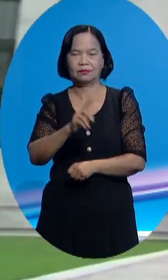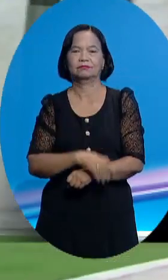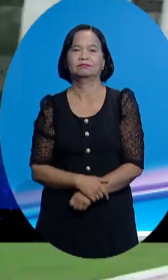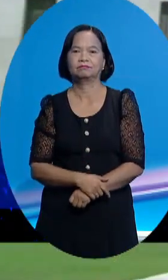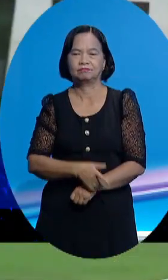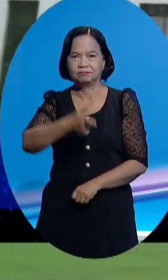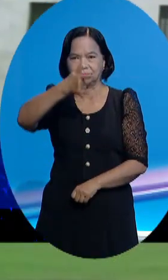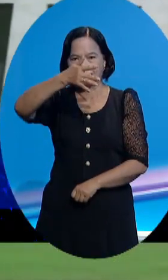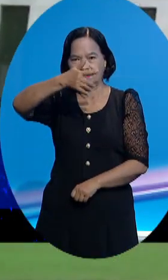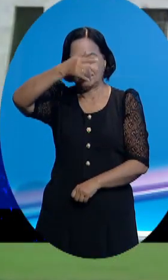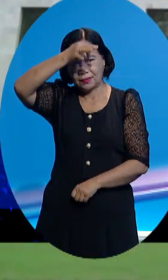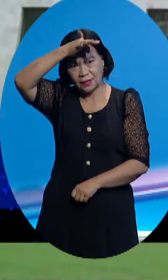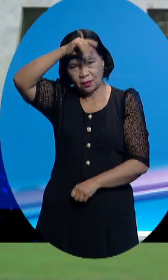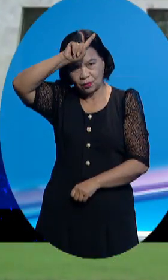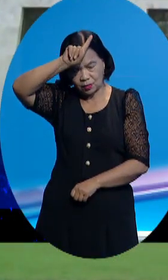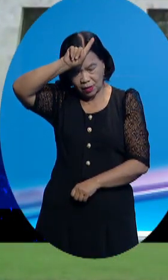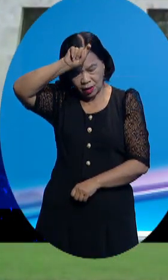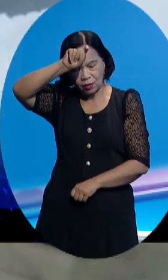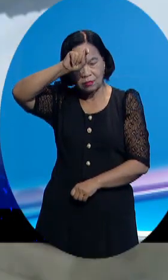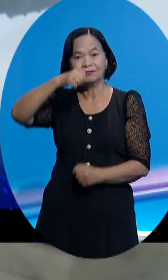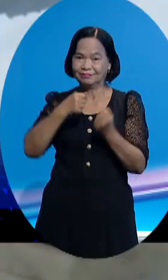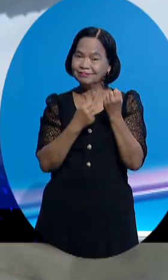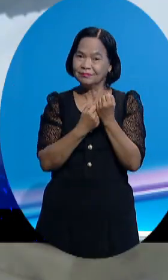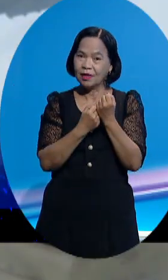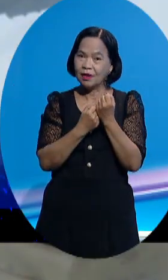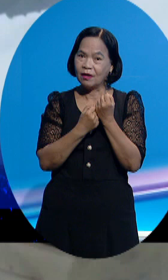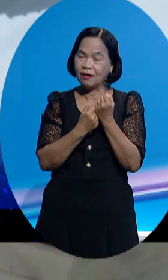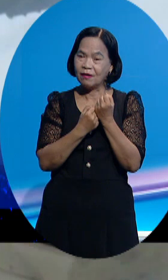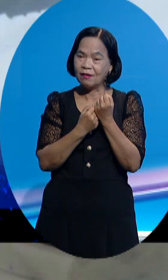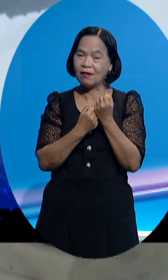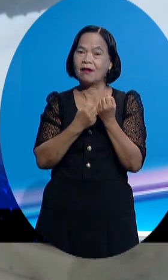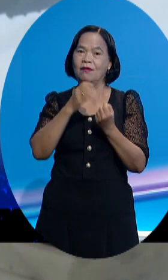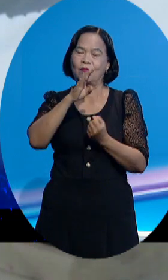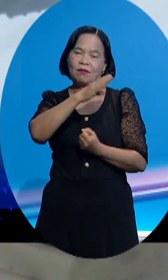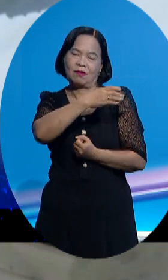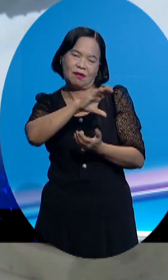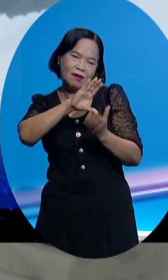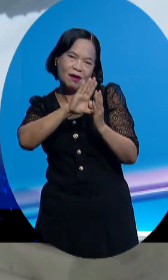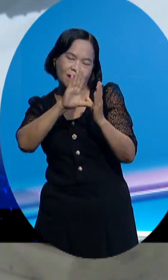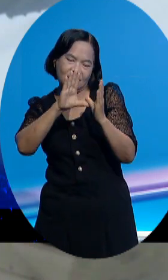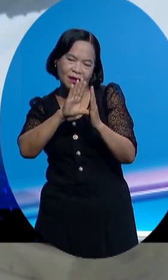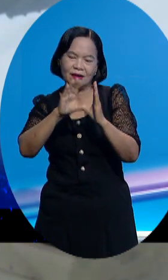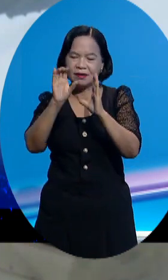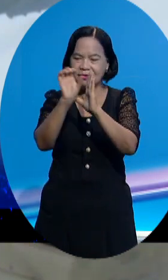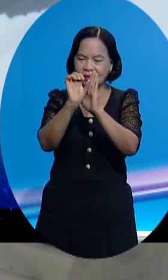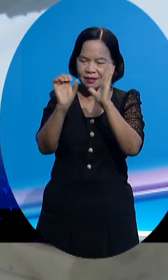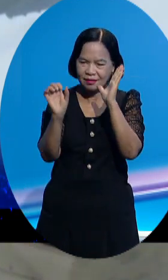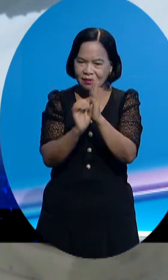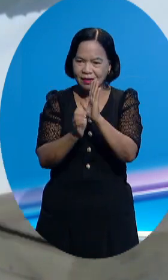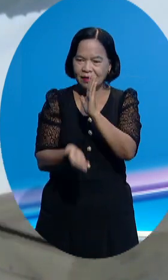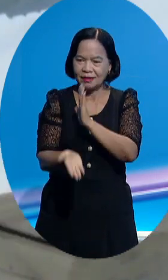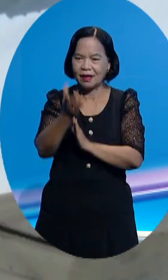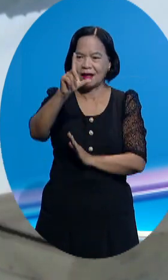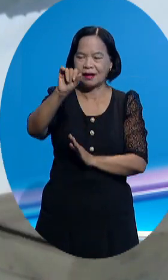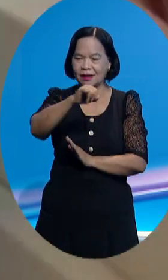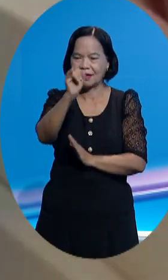Thống đốc Fed Michelle Bowman cho biết bà ủng hộ quyết định của Ủy ban Thị trường Mở Liên bang, cơ quan hoạch định chính sách của Fed về việc tăng lãi suất